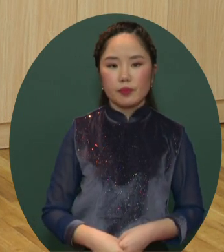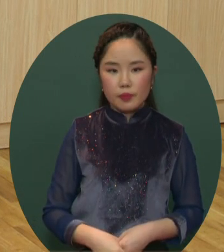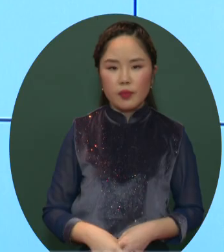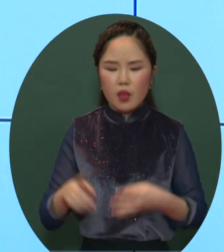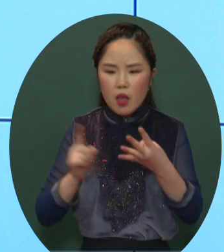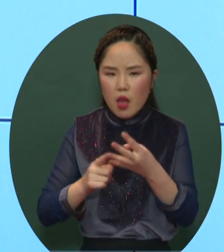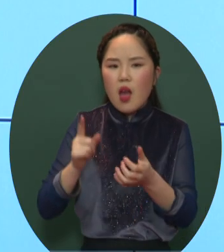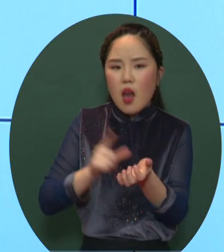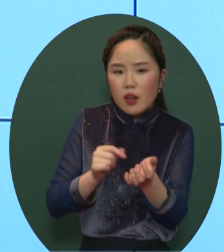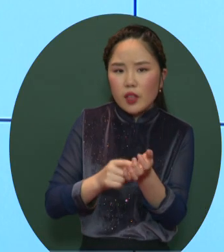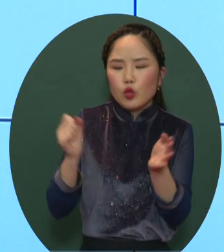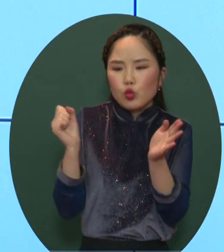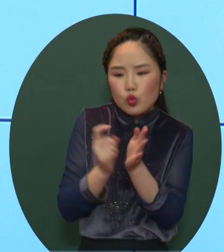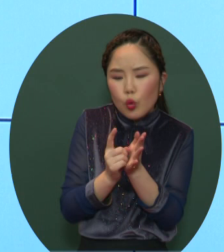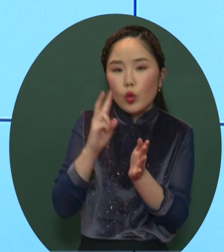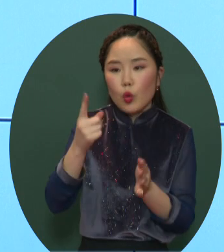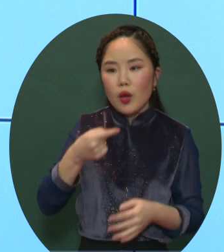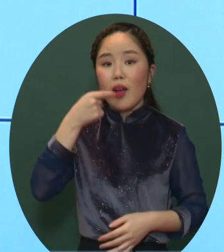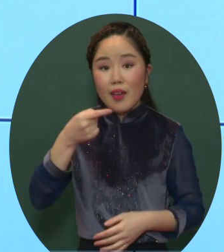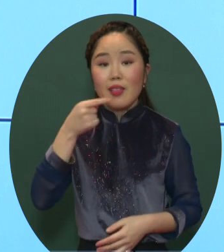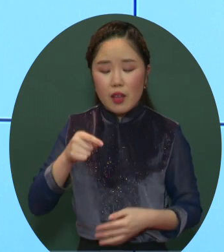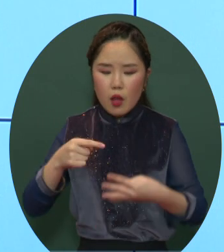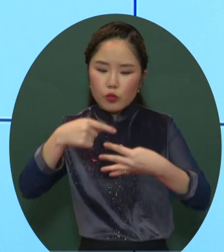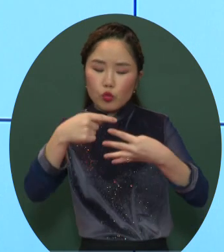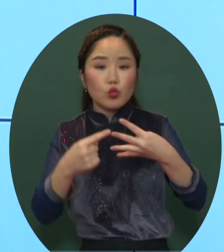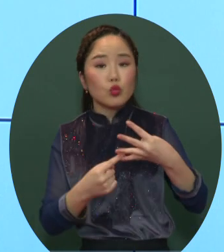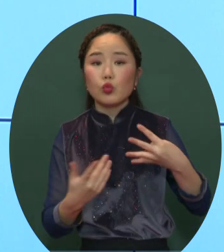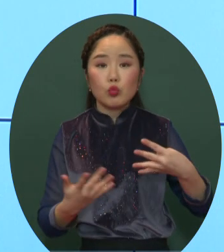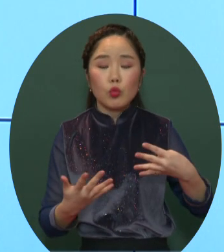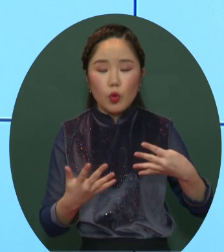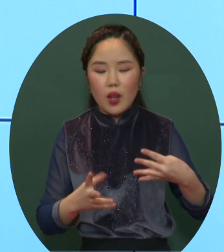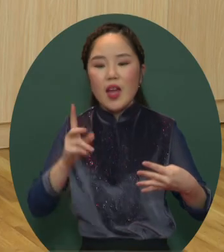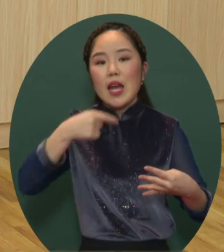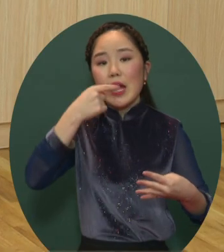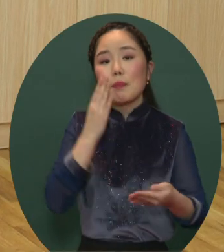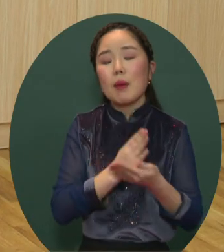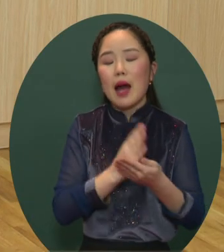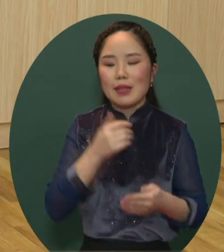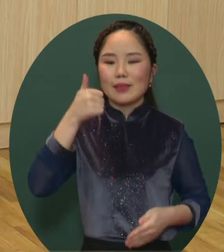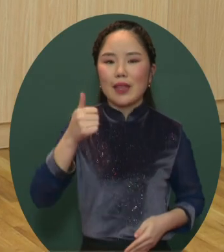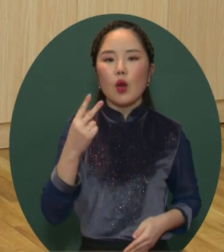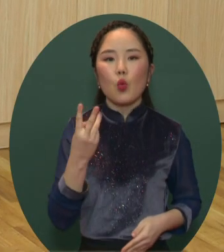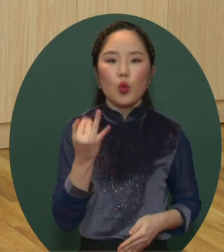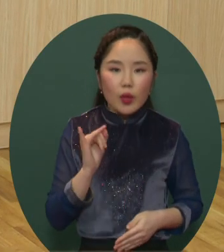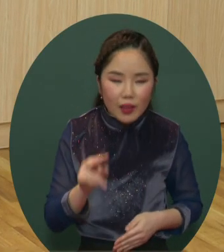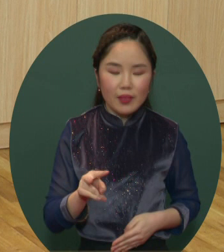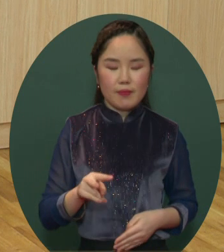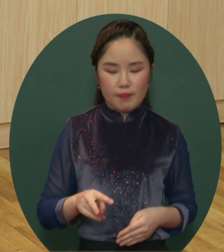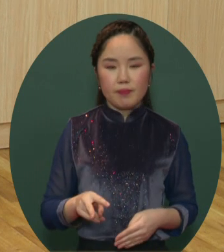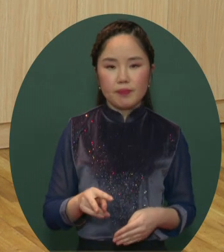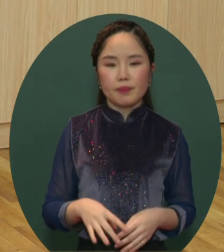Хэрэгтэй тустай үг хэлэх. Эдгээр үйлдэлүүд бүгд хилээр үйлдэж байгаа сайн үйлүүд юм